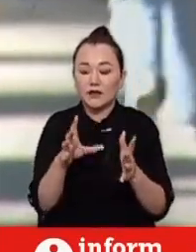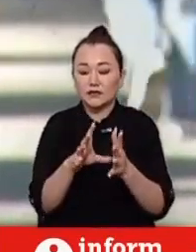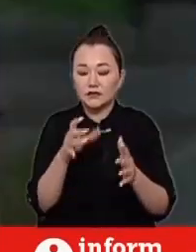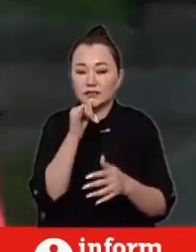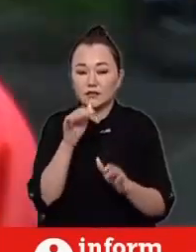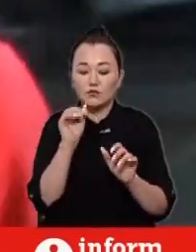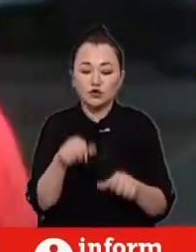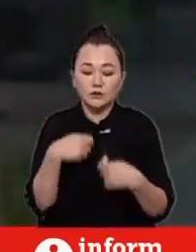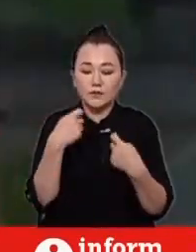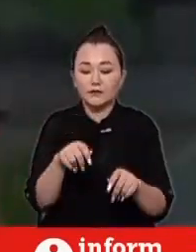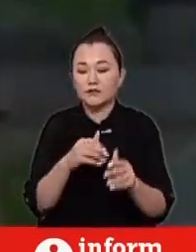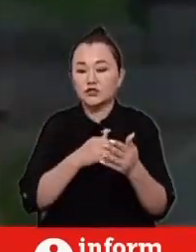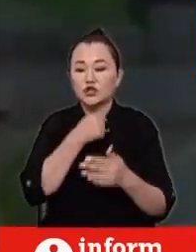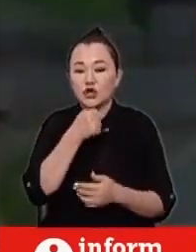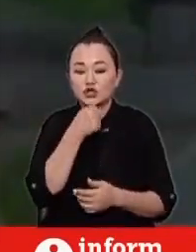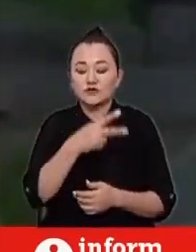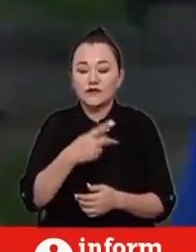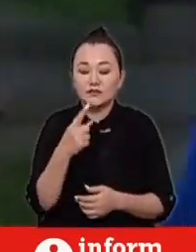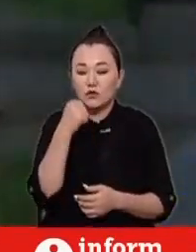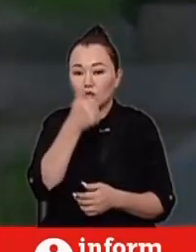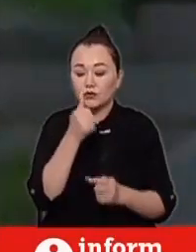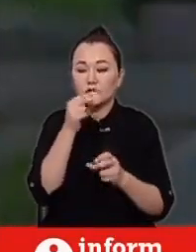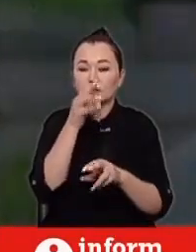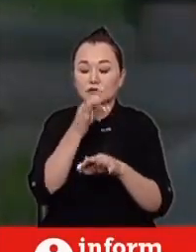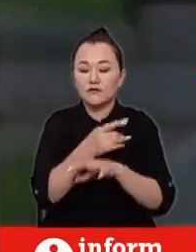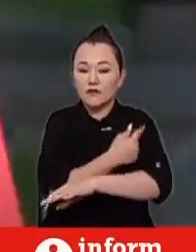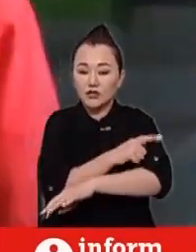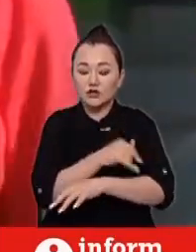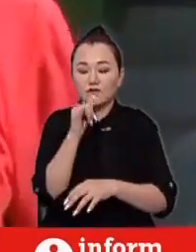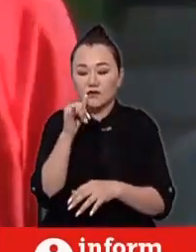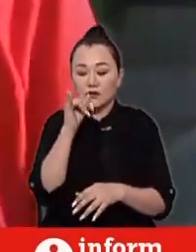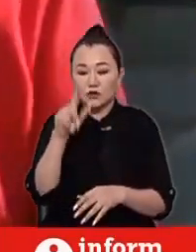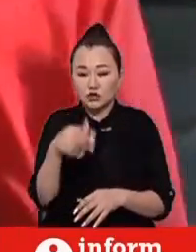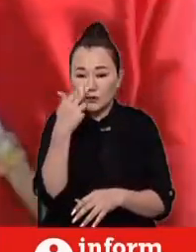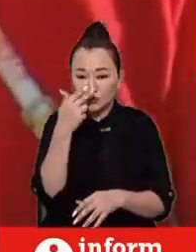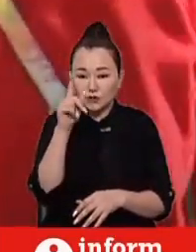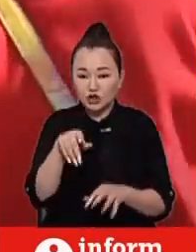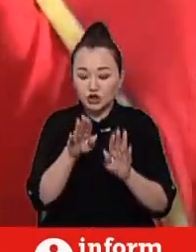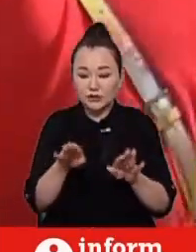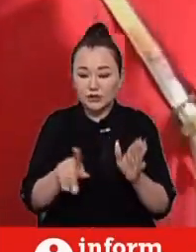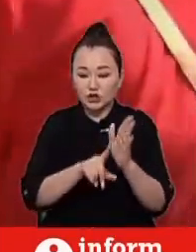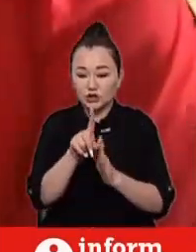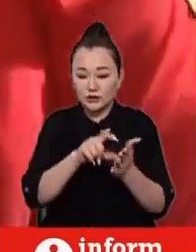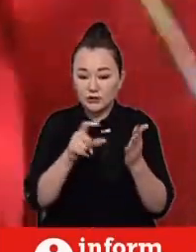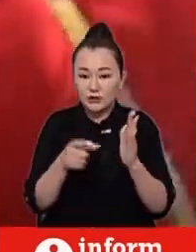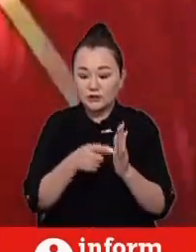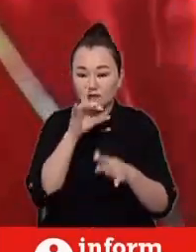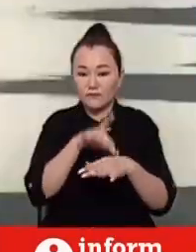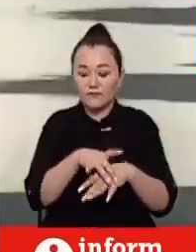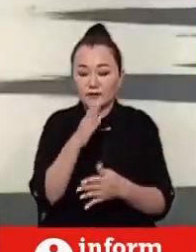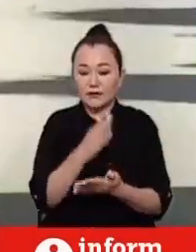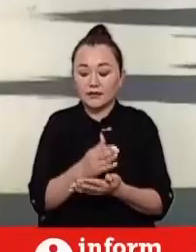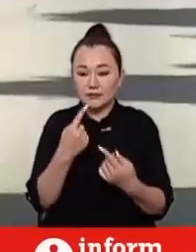можно только лицам старше 21 года. Но, как отмечают врачи, вейпы курят подростки и даже дети начальных классов. Выявлены факты,